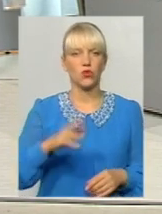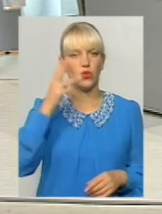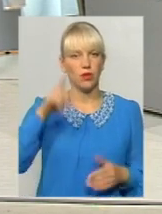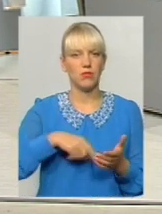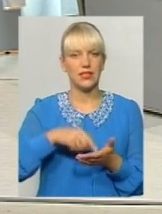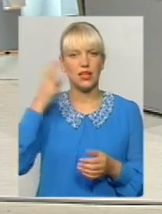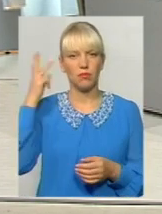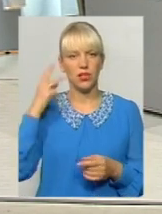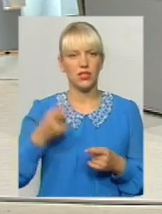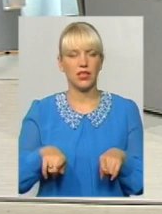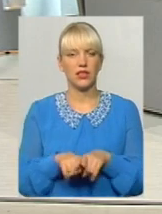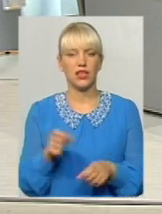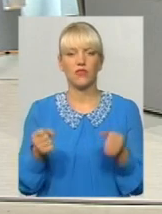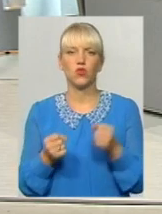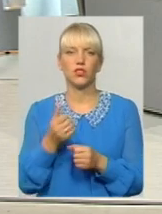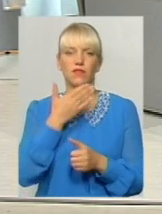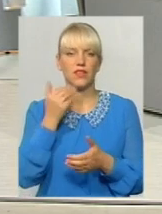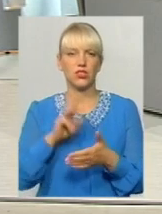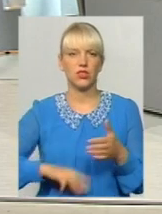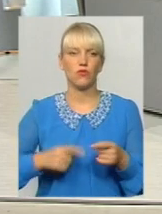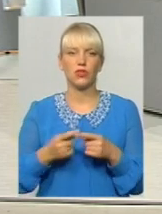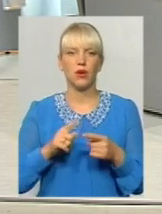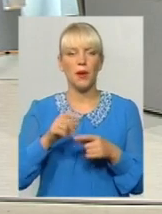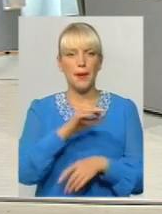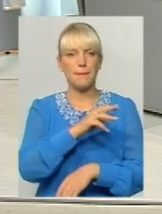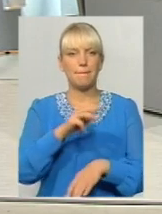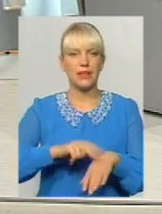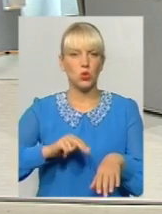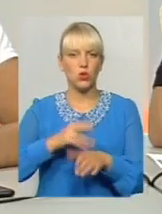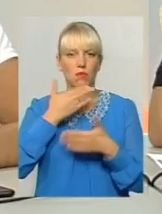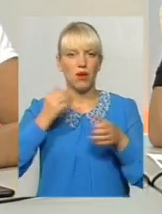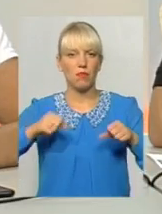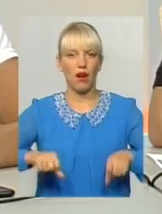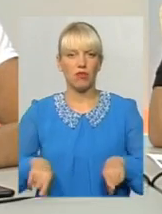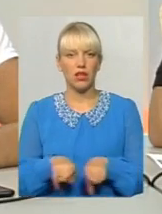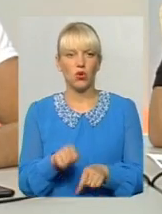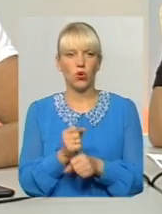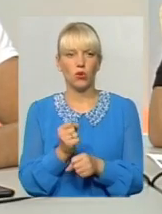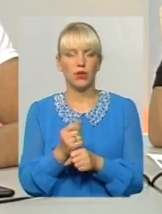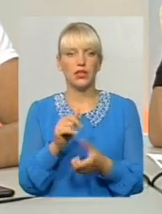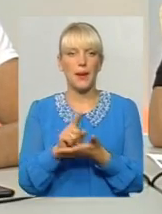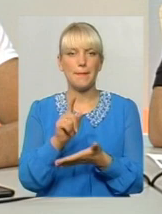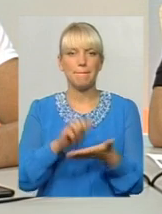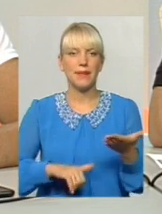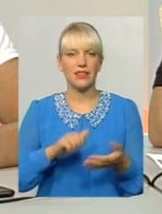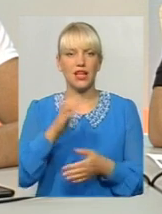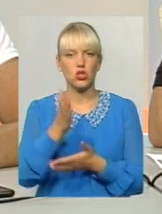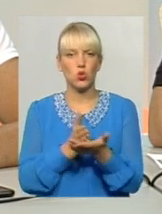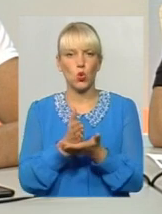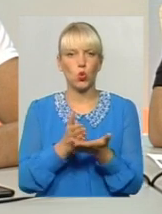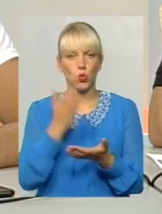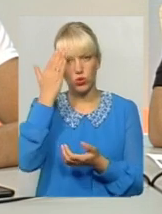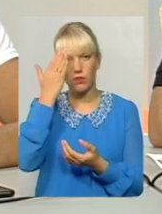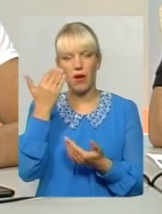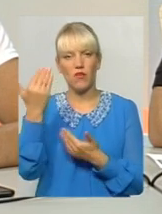таких водіїв не штрафують, тому що, по-перше, патрулі не мають права це робити, а навіть якщо є такі випадки, це все ж таки митна служба, вони мають займатися